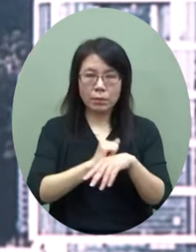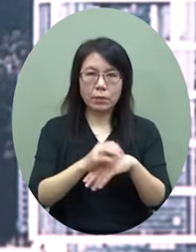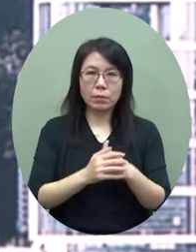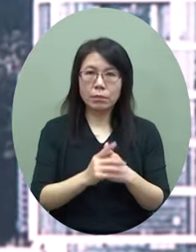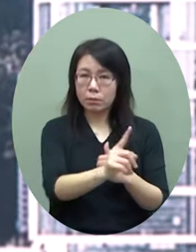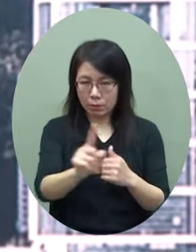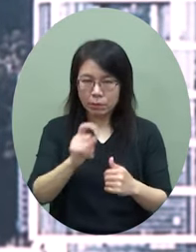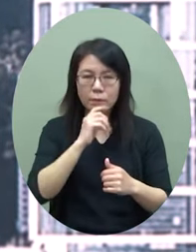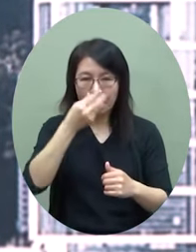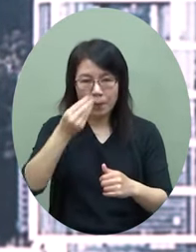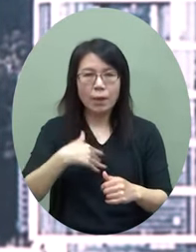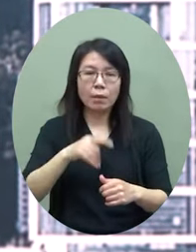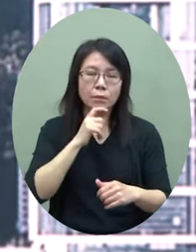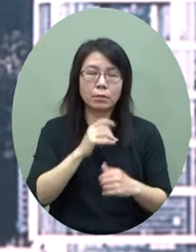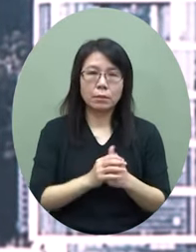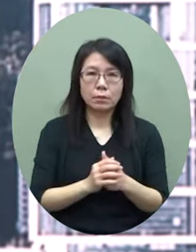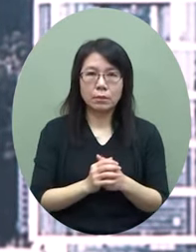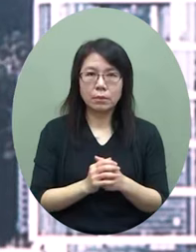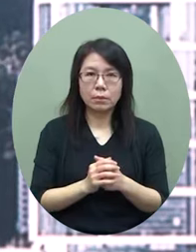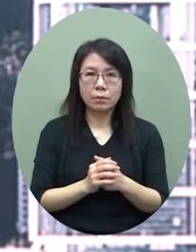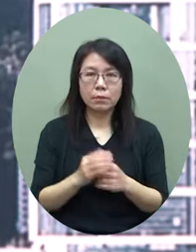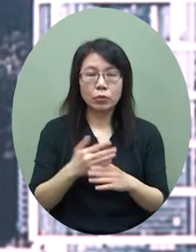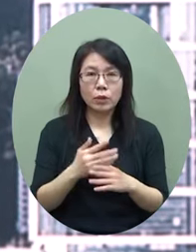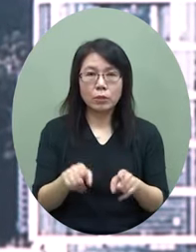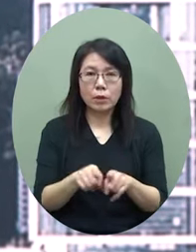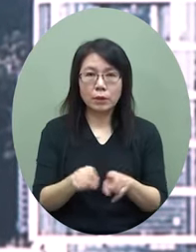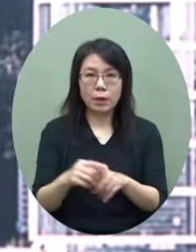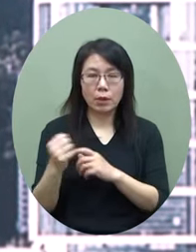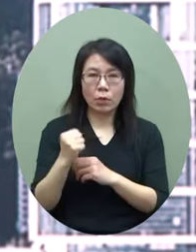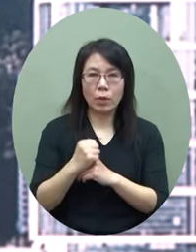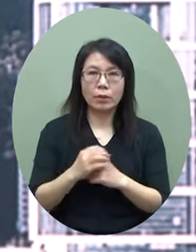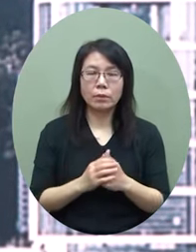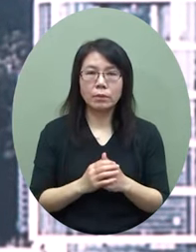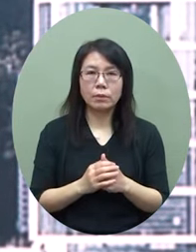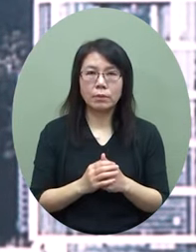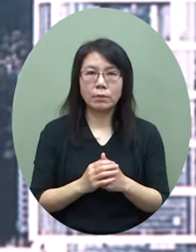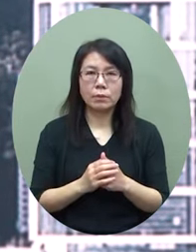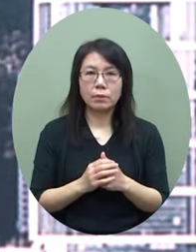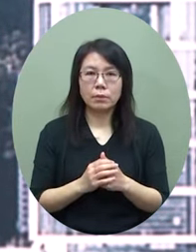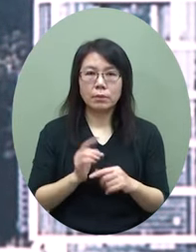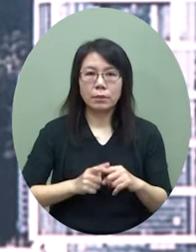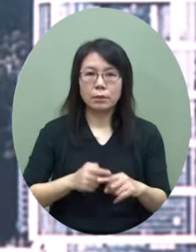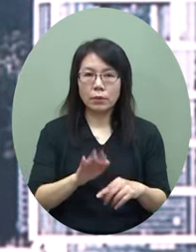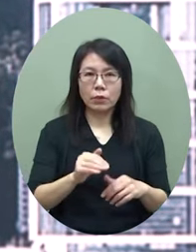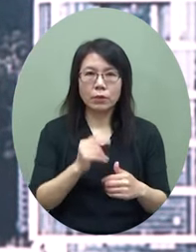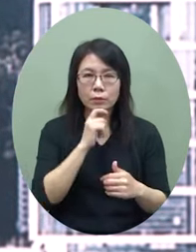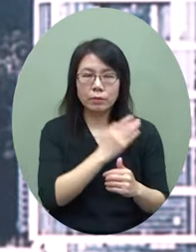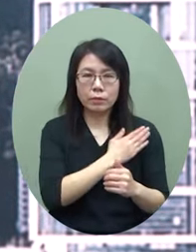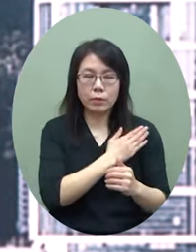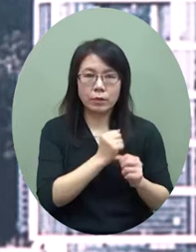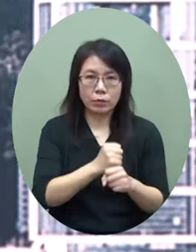付出一个代价所以是需要大家共同努力才能够处理到这个问题